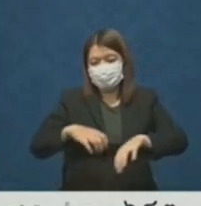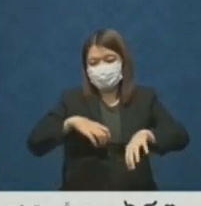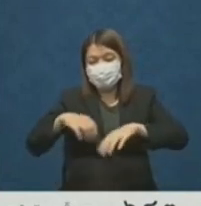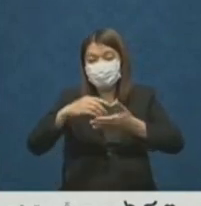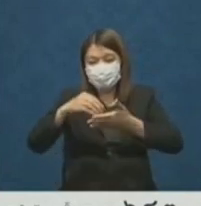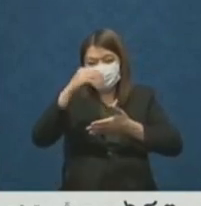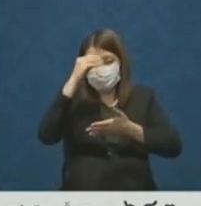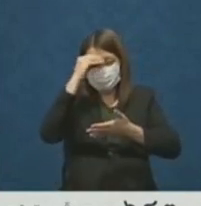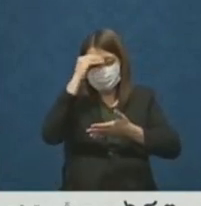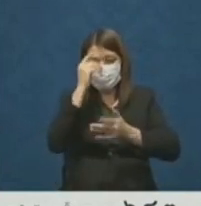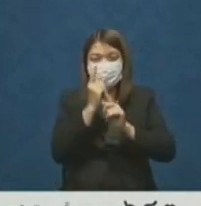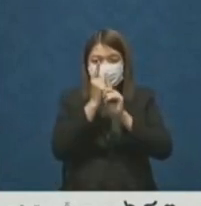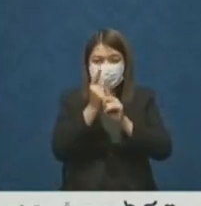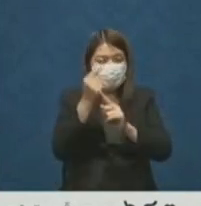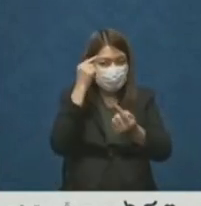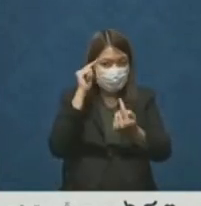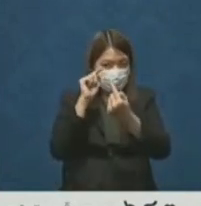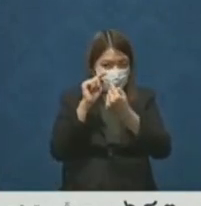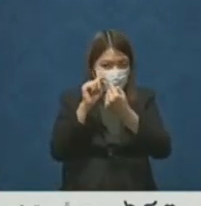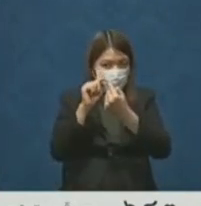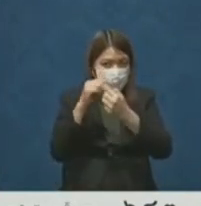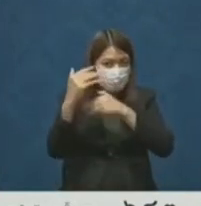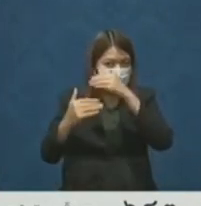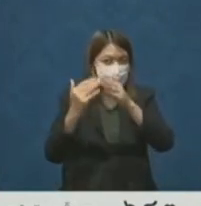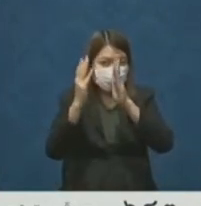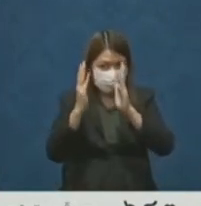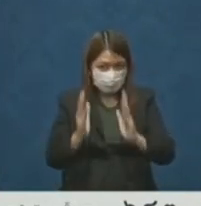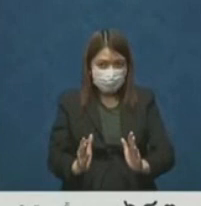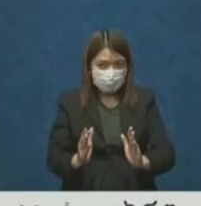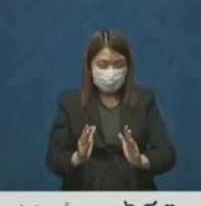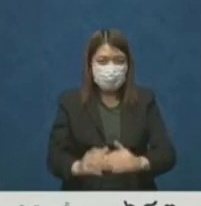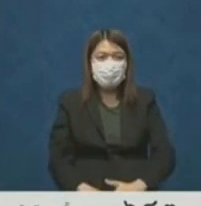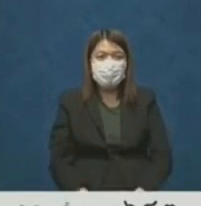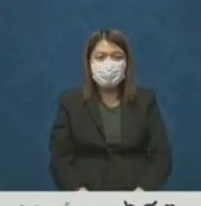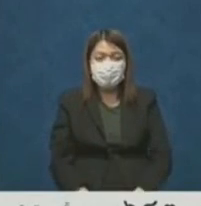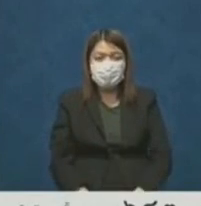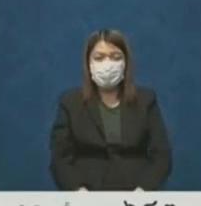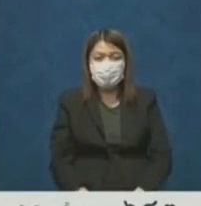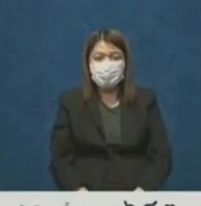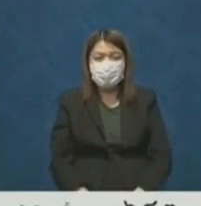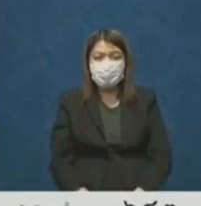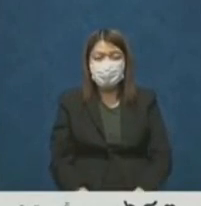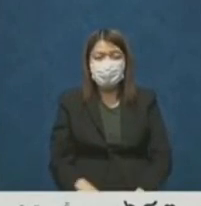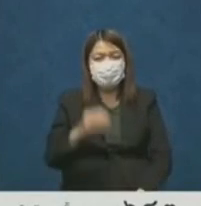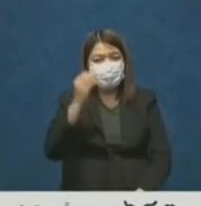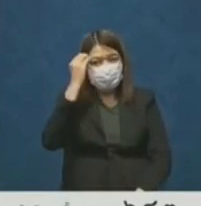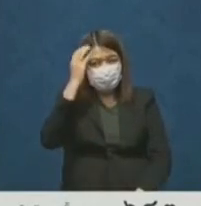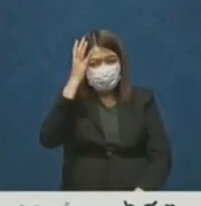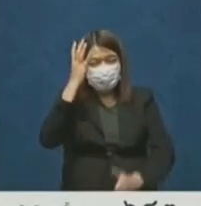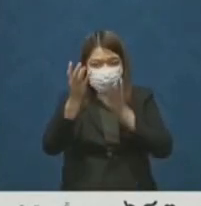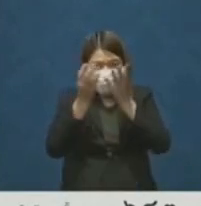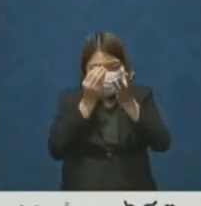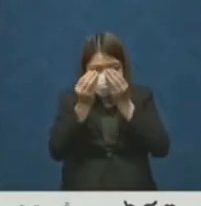การจัดการศึกษาต้องเป็นไปเพื่อวัตถุประสงค์ในการพัฒนาบุคคลให้มีทัก